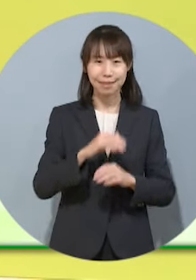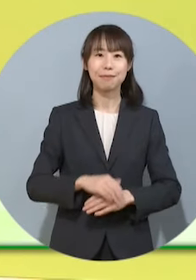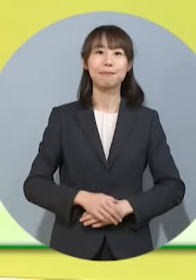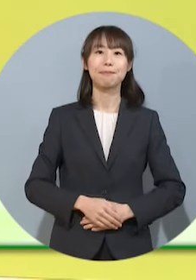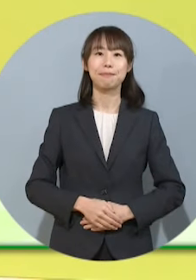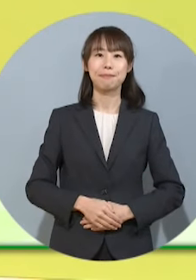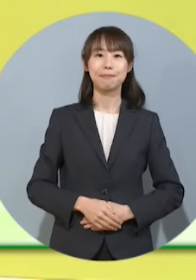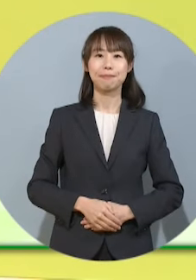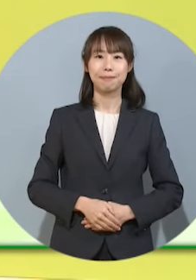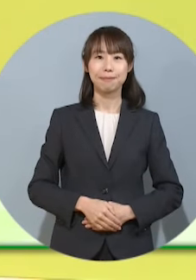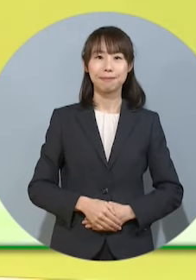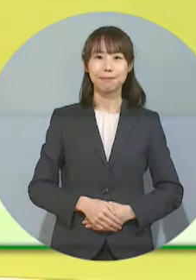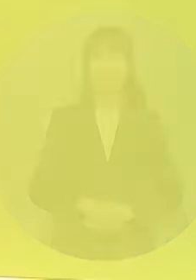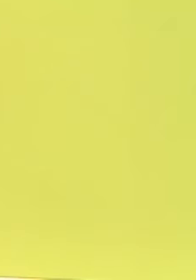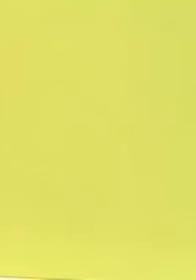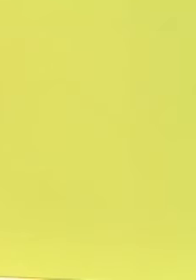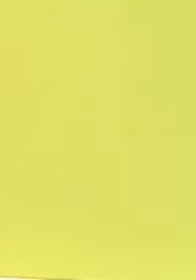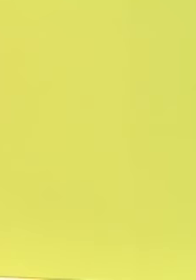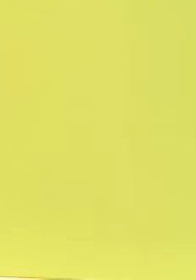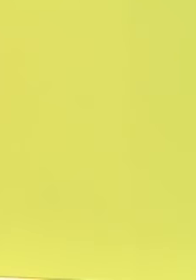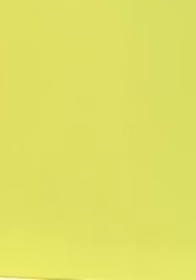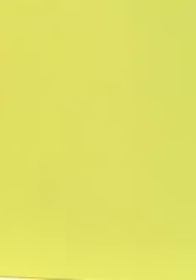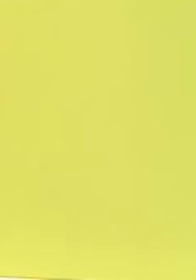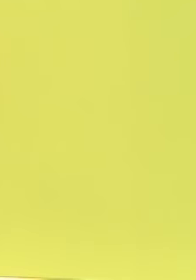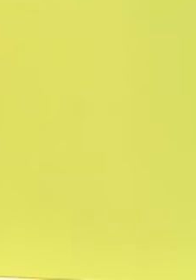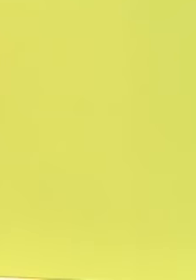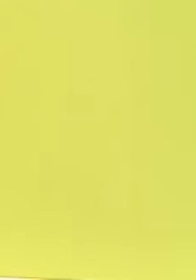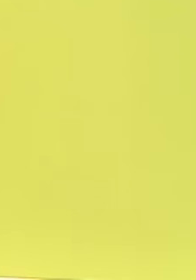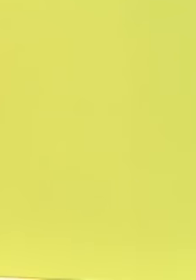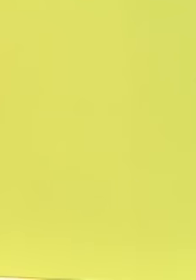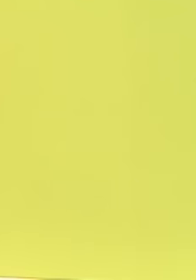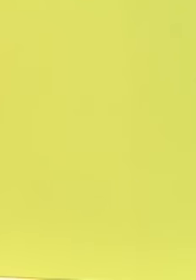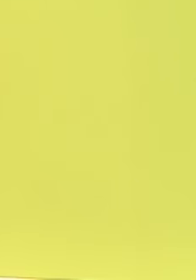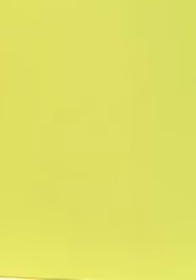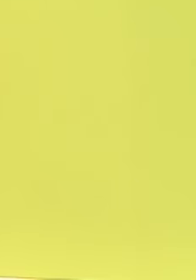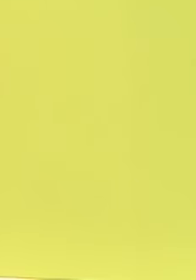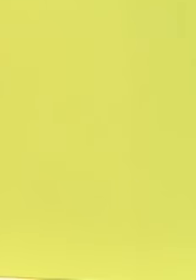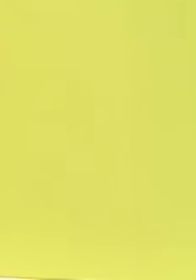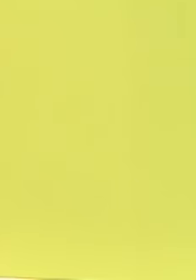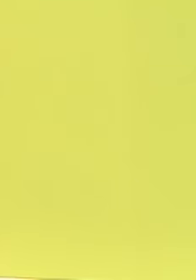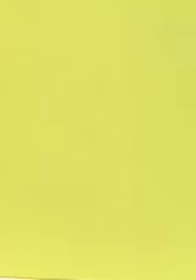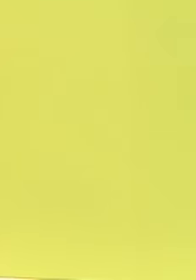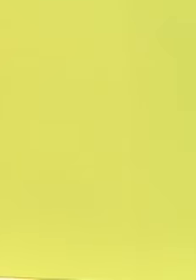ください。ここまで東京インフォメーションでした。